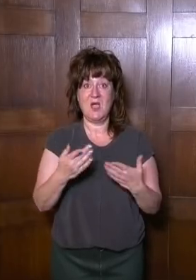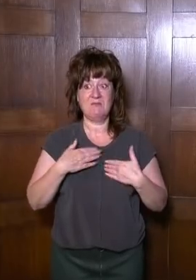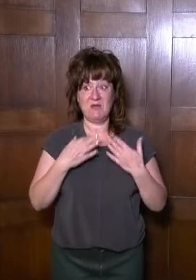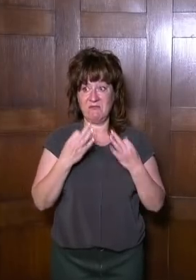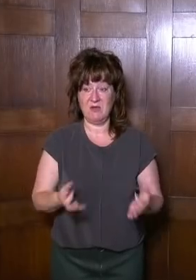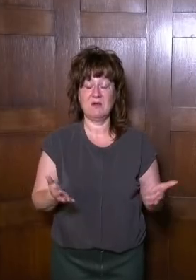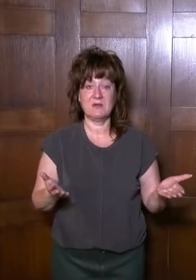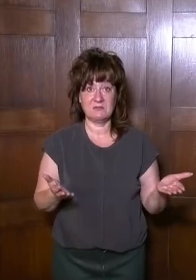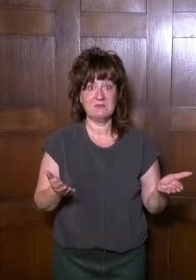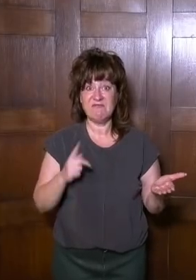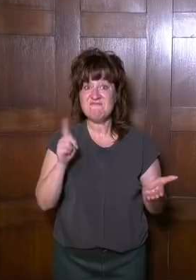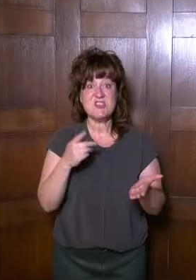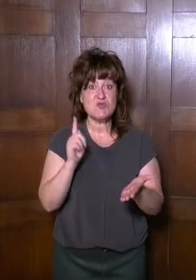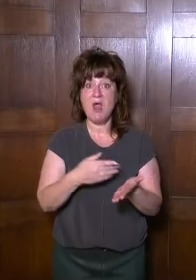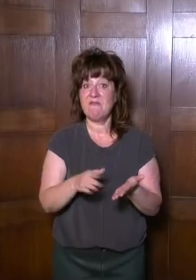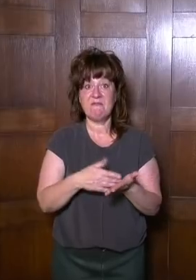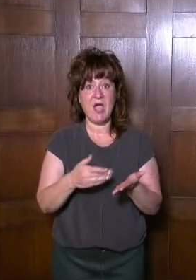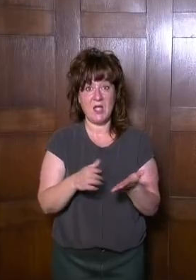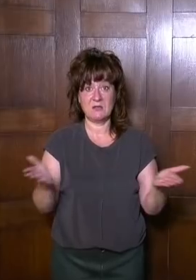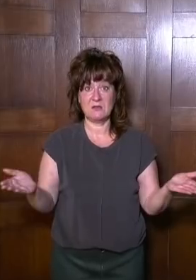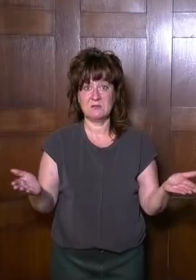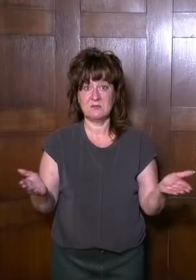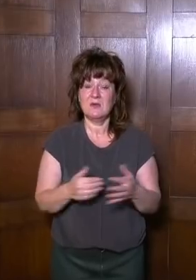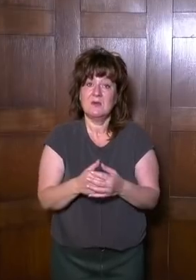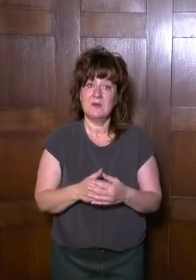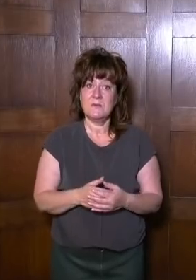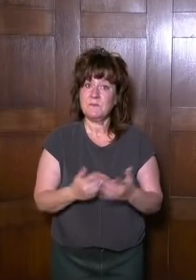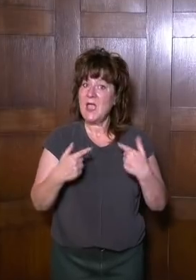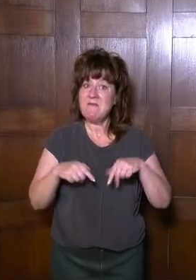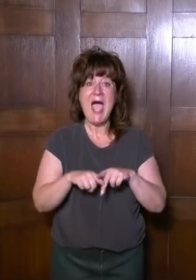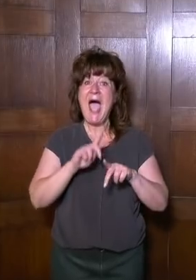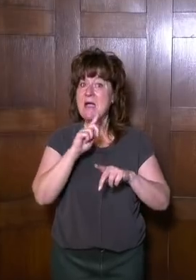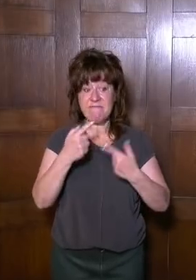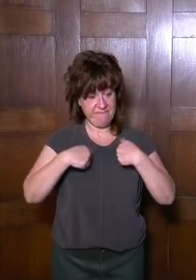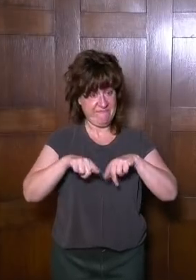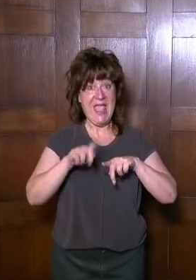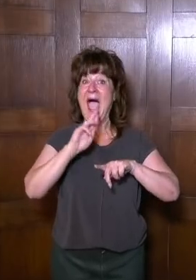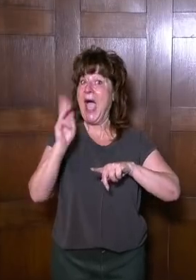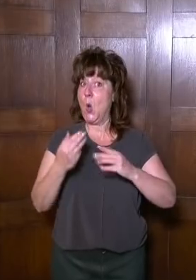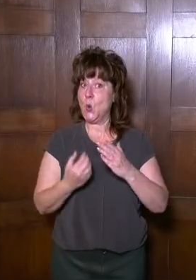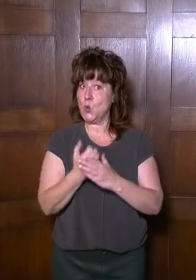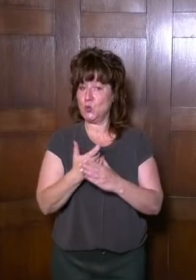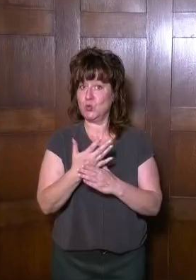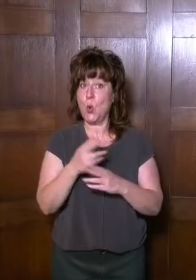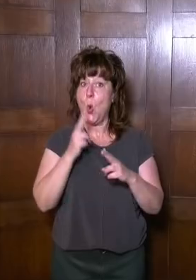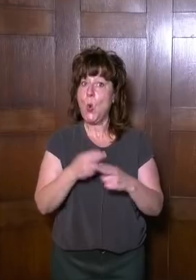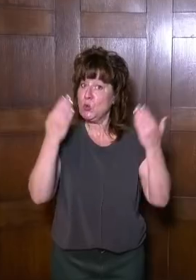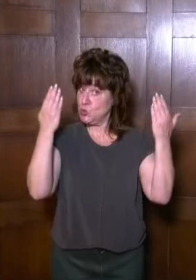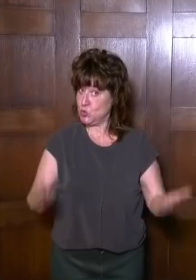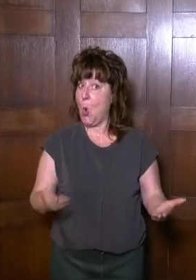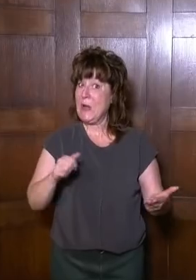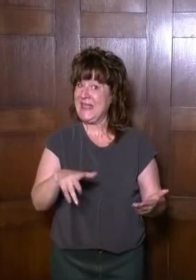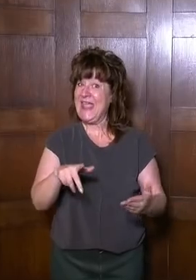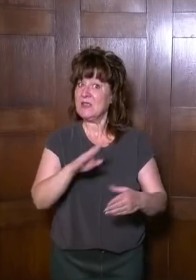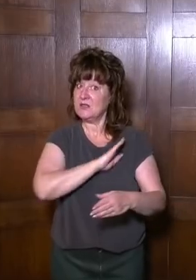Frage, wie es weitergehen soll. Na, weil wir sind auch Kultur. Und so geht Sächsisch. Die